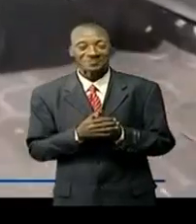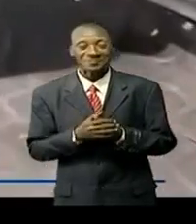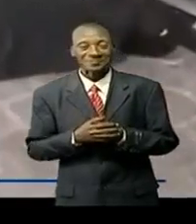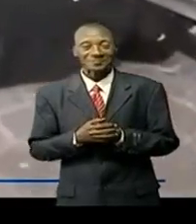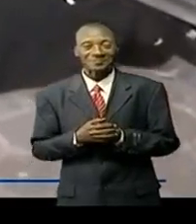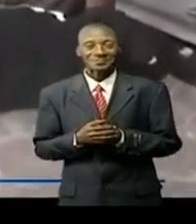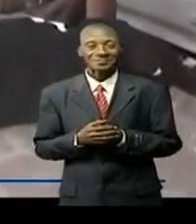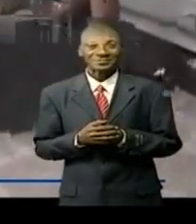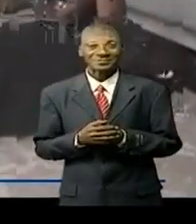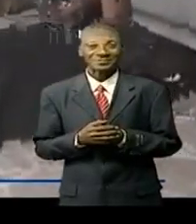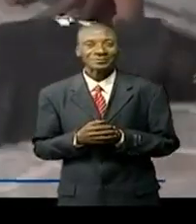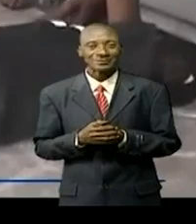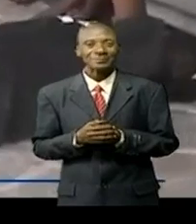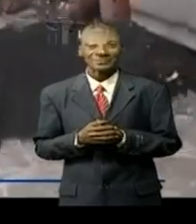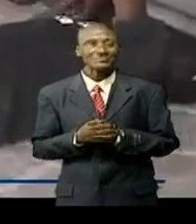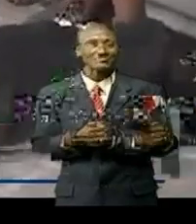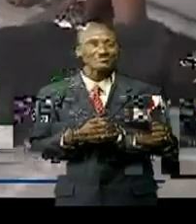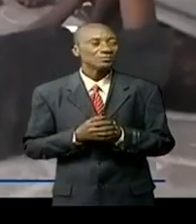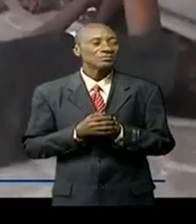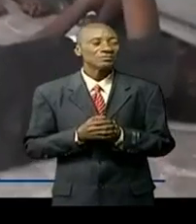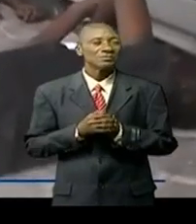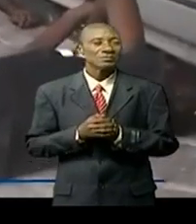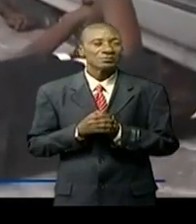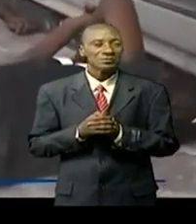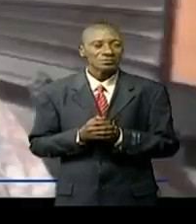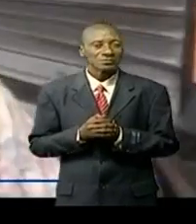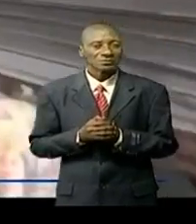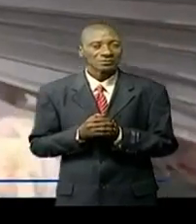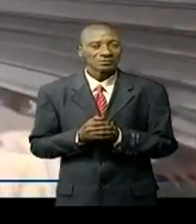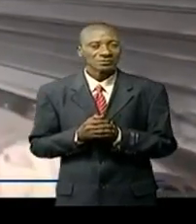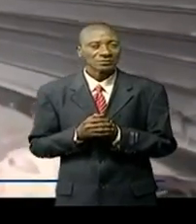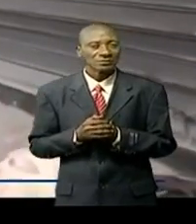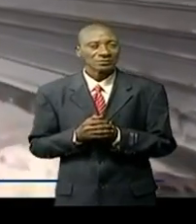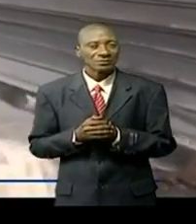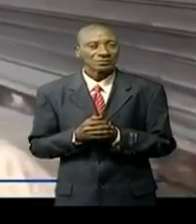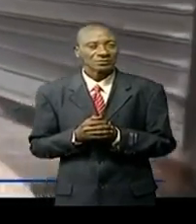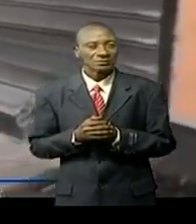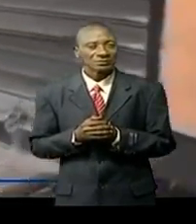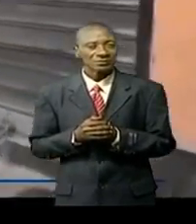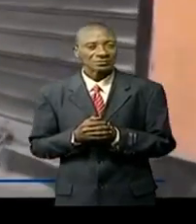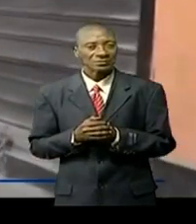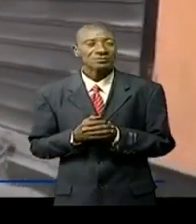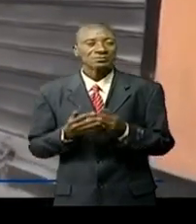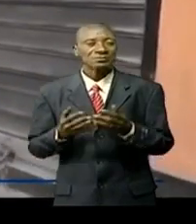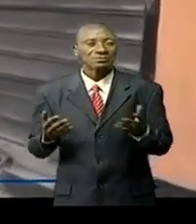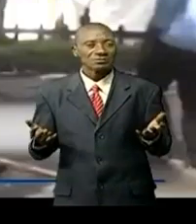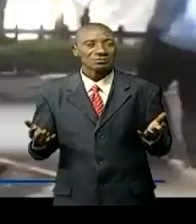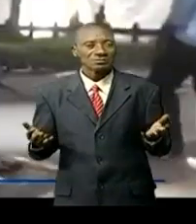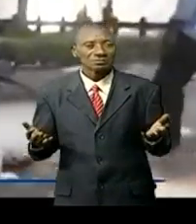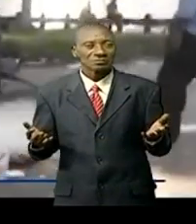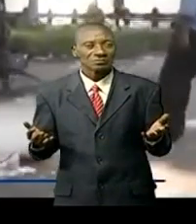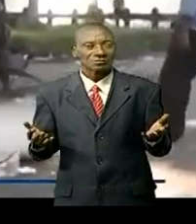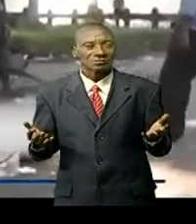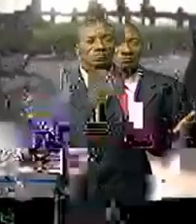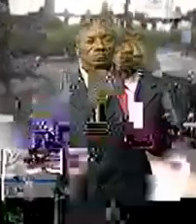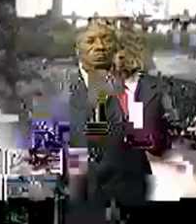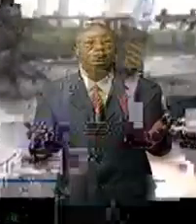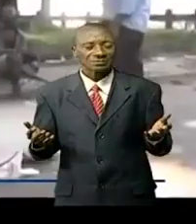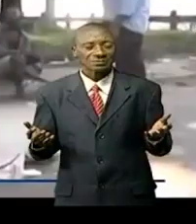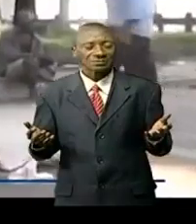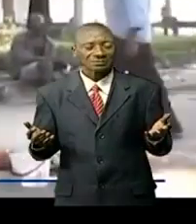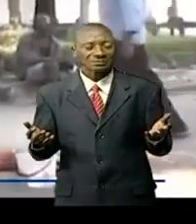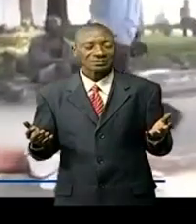Les personnes marginalisées de la société, prostituées, enfants en rupture familiale, la catégorie des civiques appelés